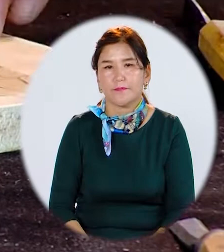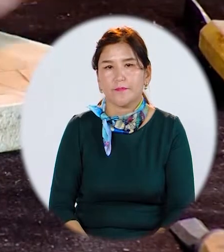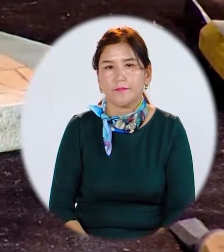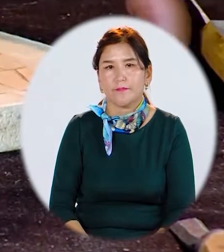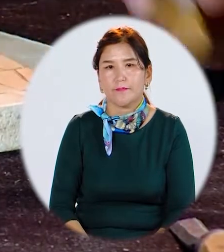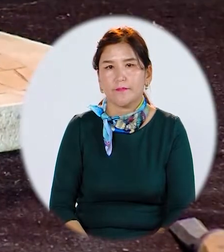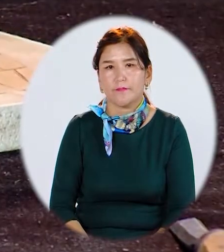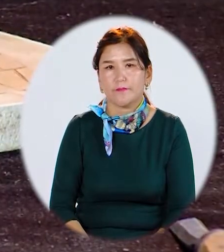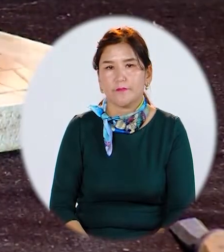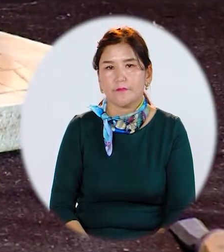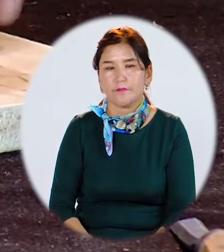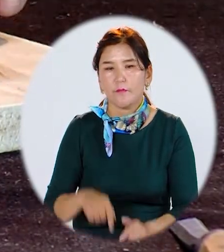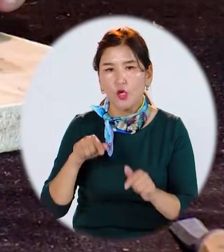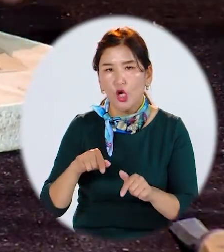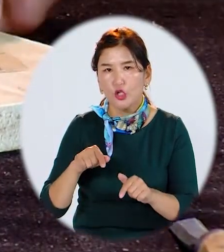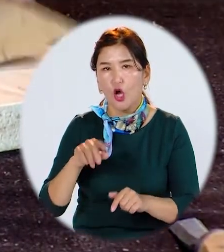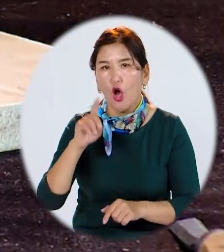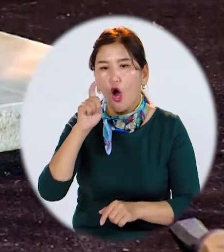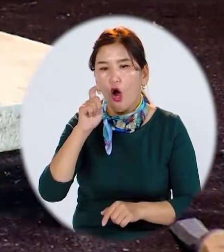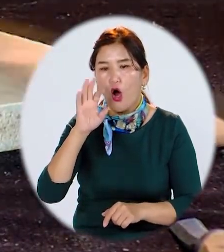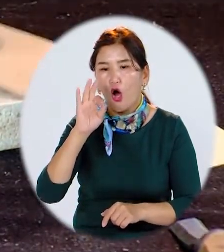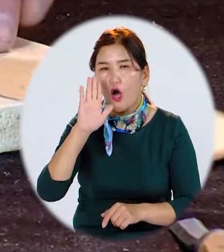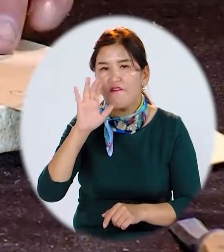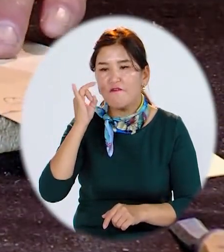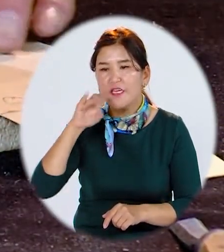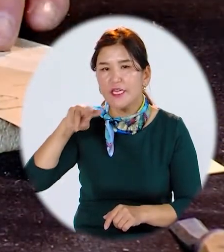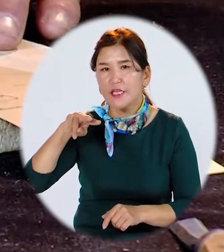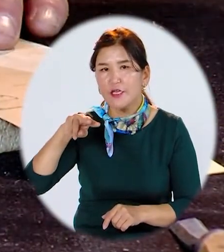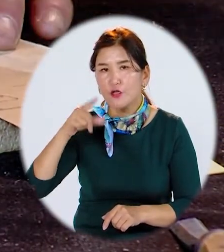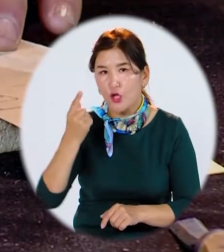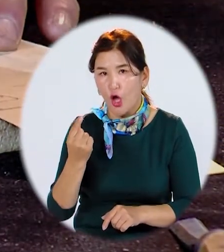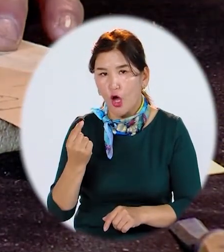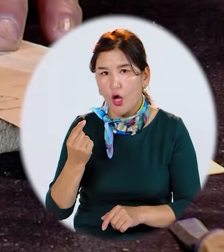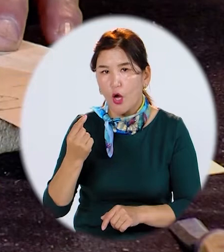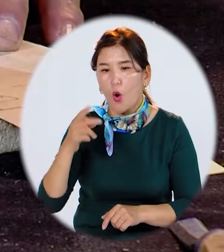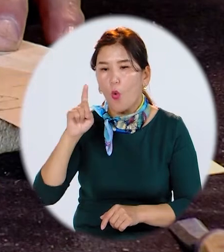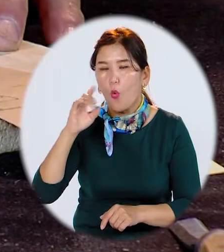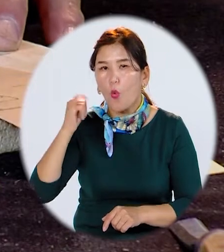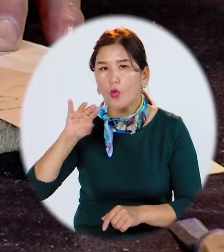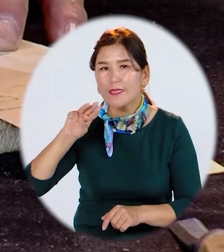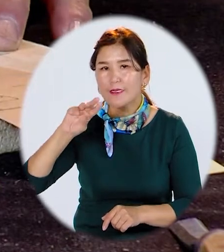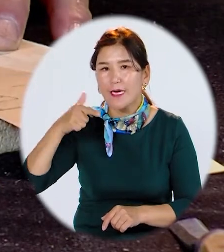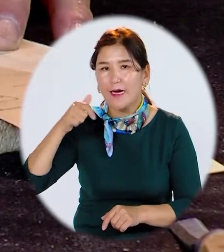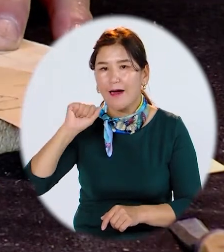За одоо хувилтай утгаар ажиллана. За хувилтай утгаар ажиллахдаа